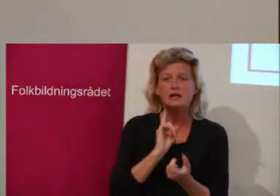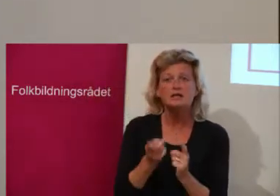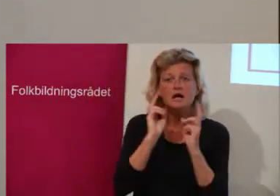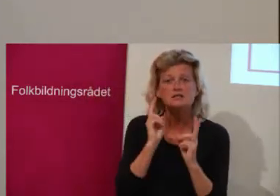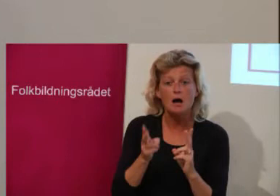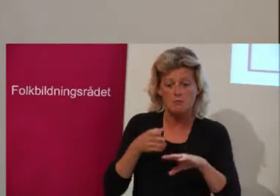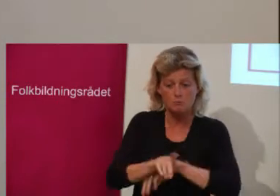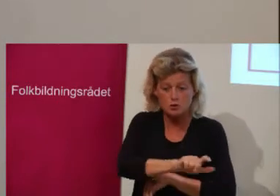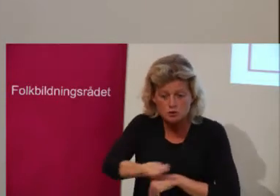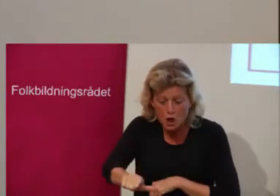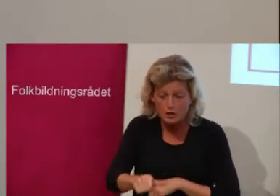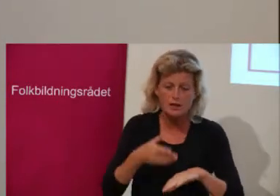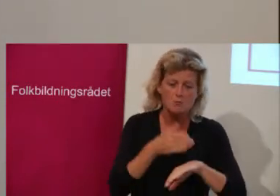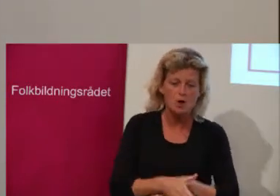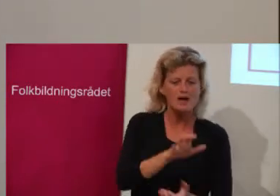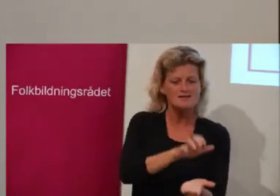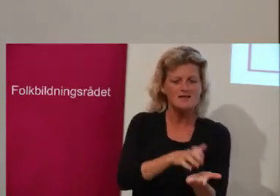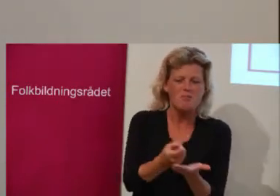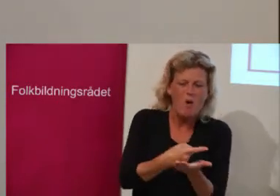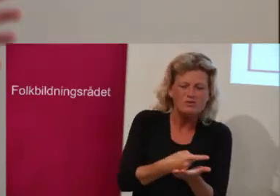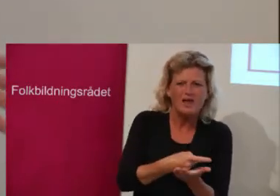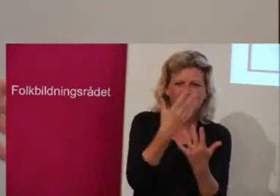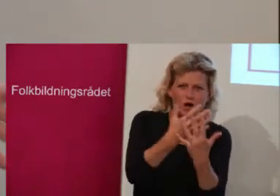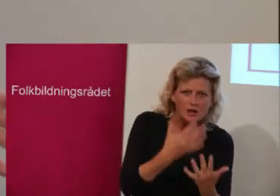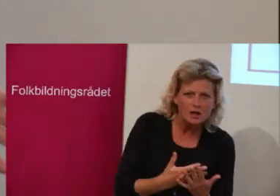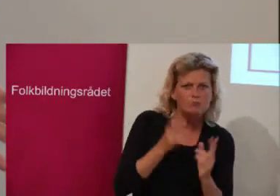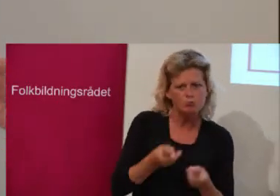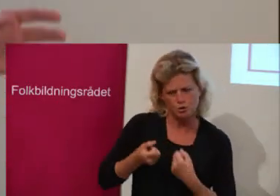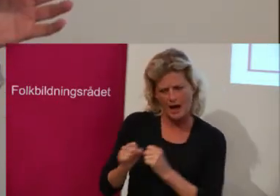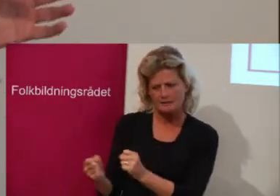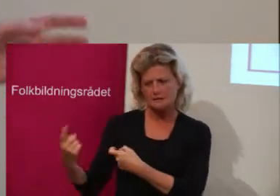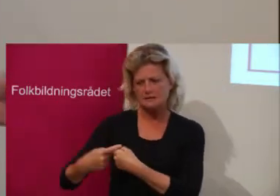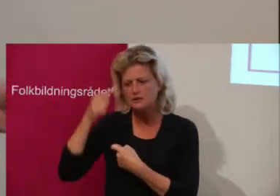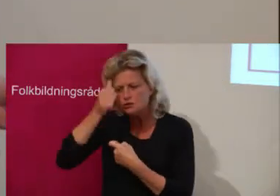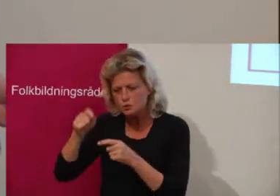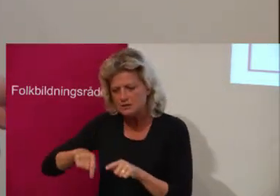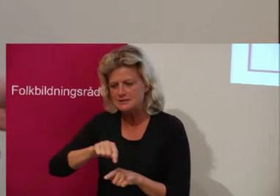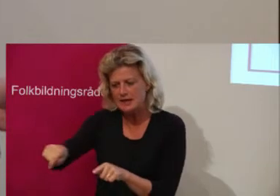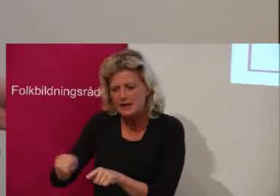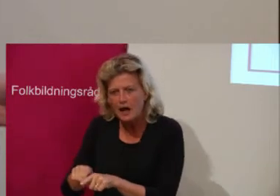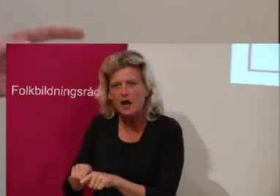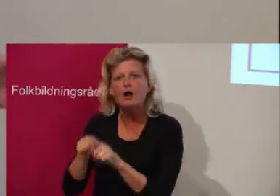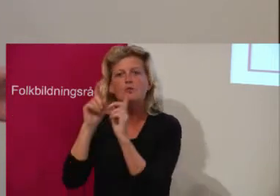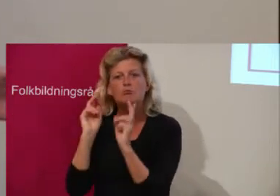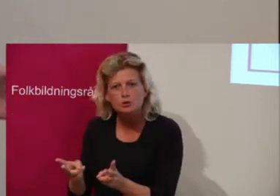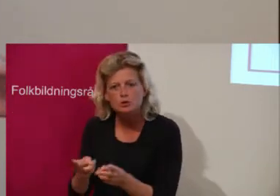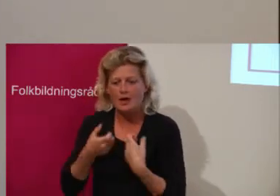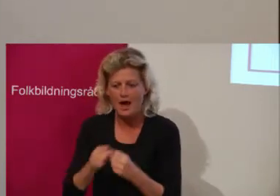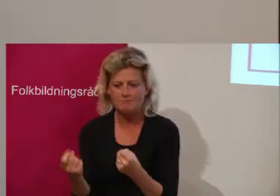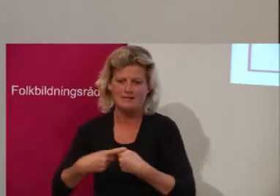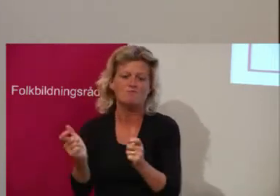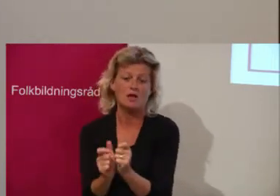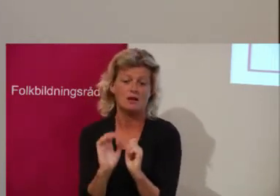samhällsorienterade föreläsningar som är aktiva i studiecirklar och som är aktiva i